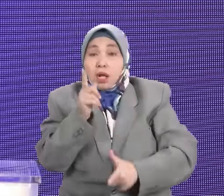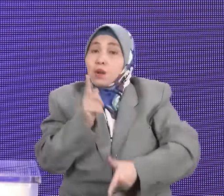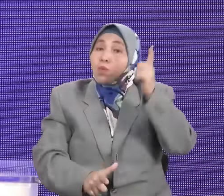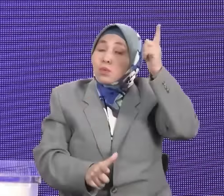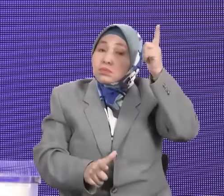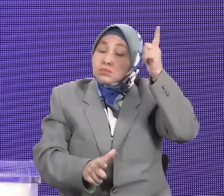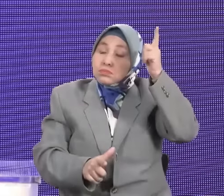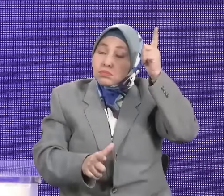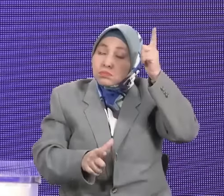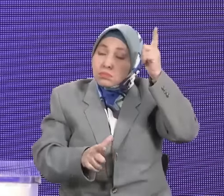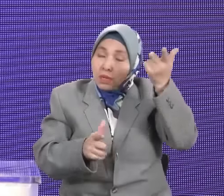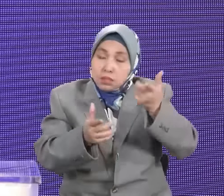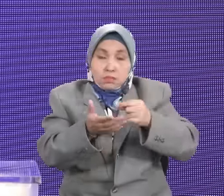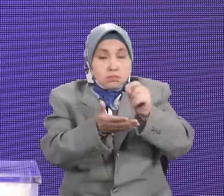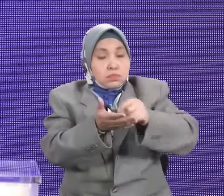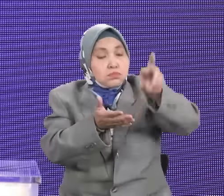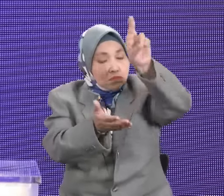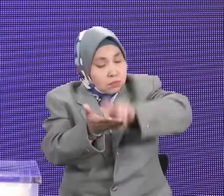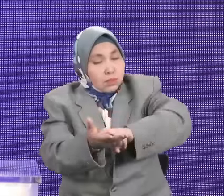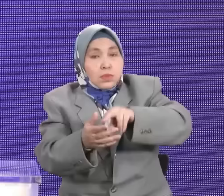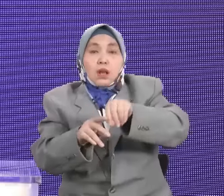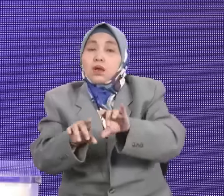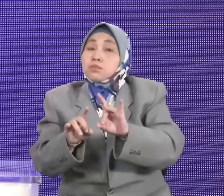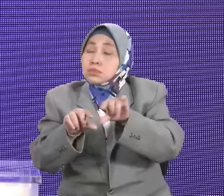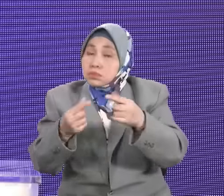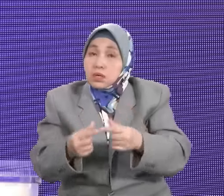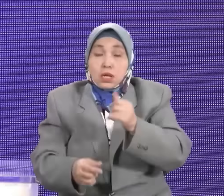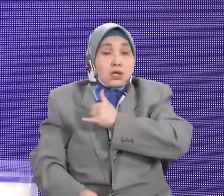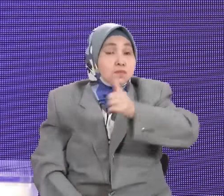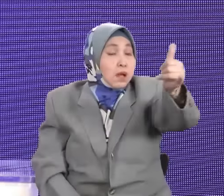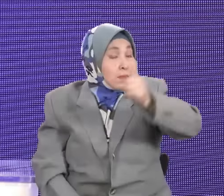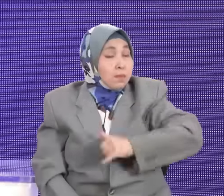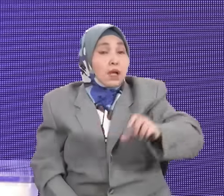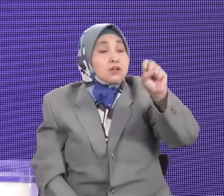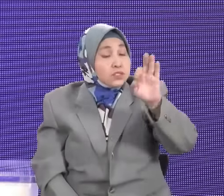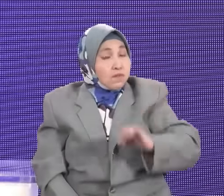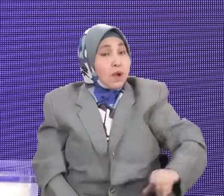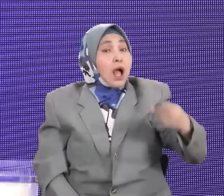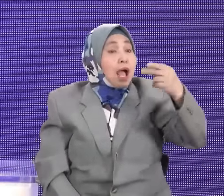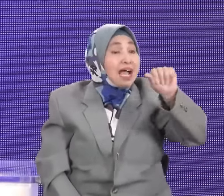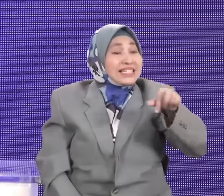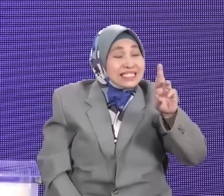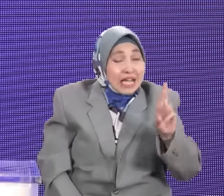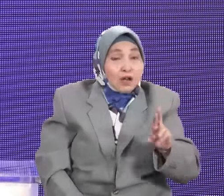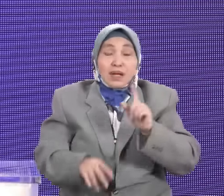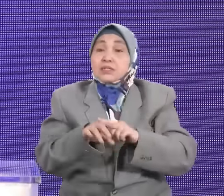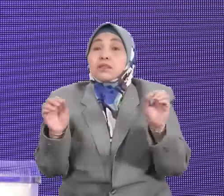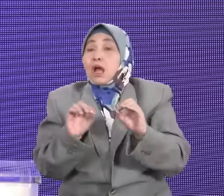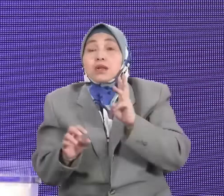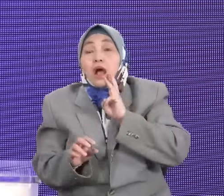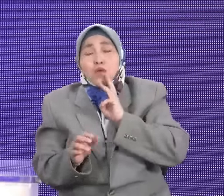akhirnya direkamkan dengan sofaul Marwah Allah memuji misalnya karena hajar ketika peristiwa tak ada ai tersebut